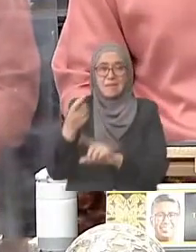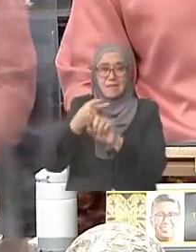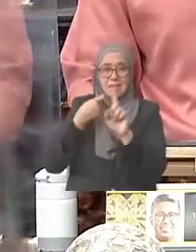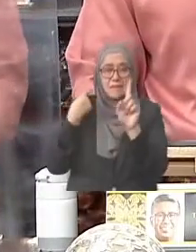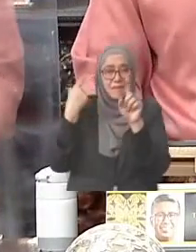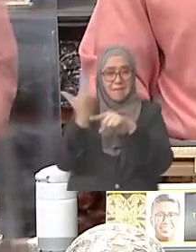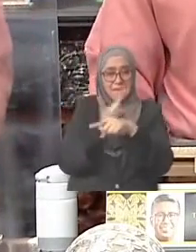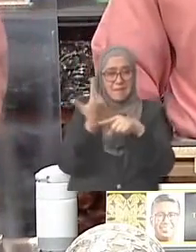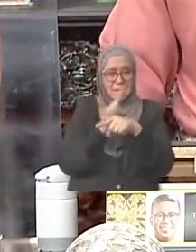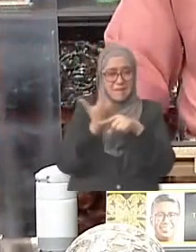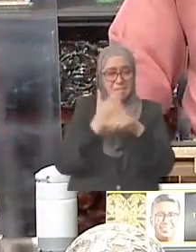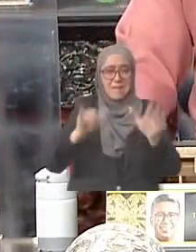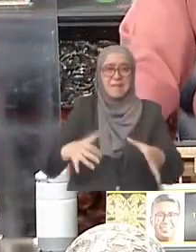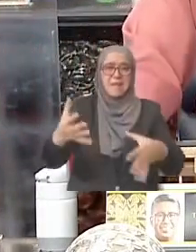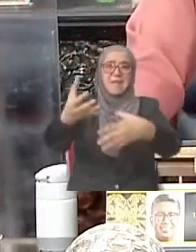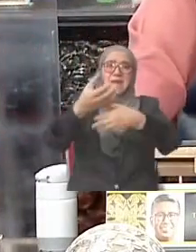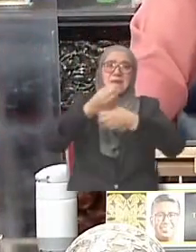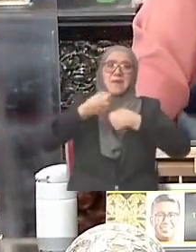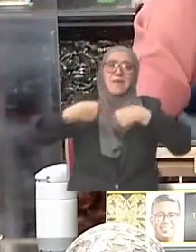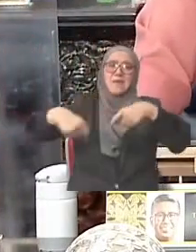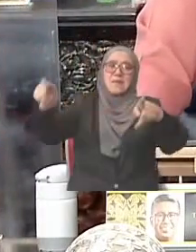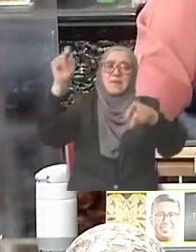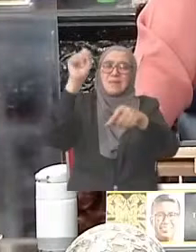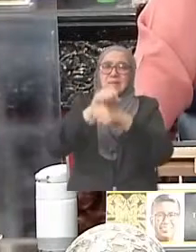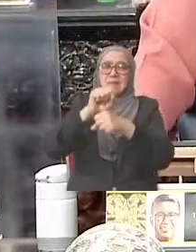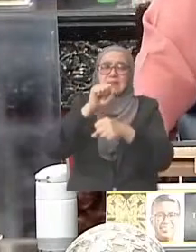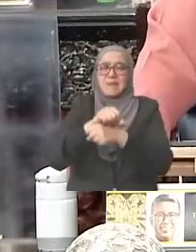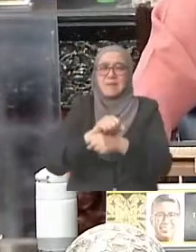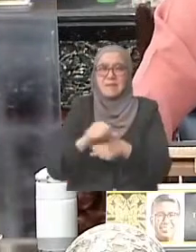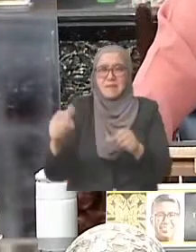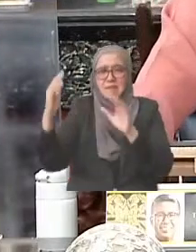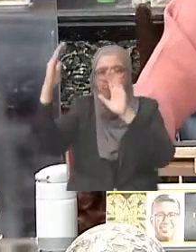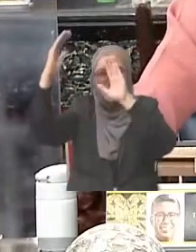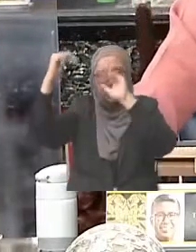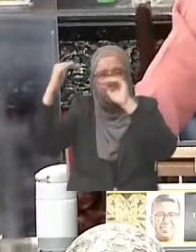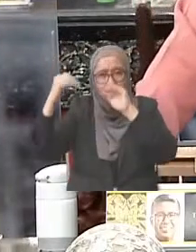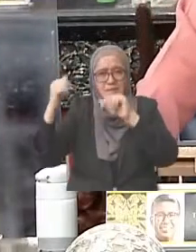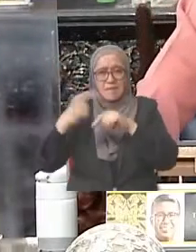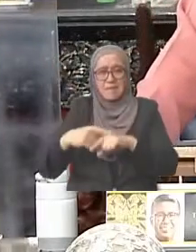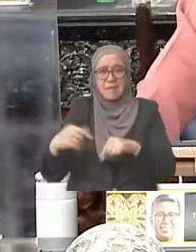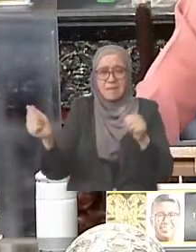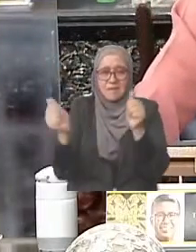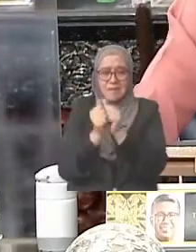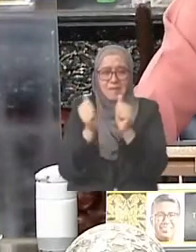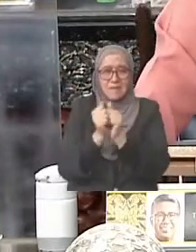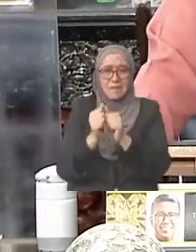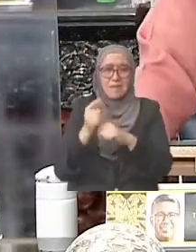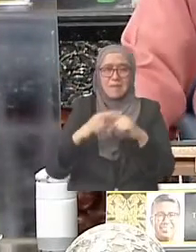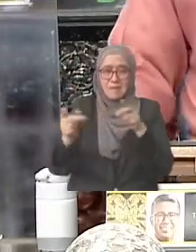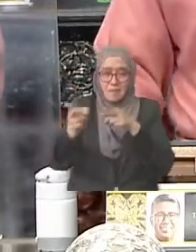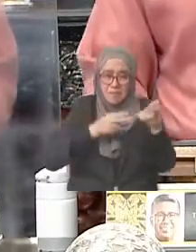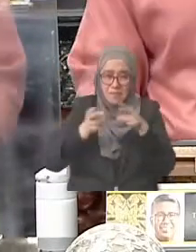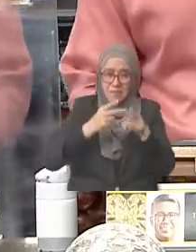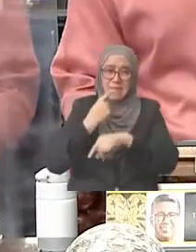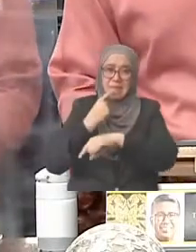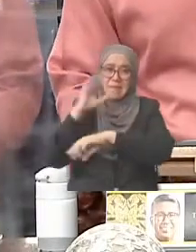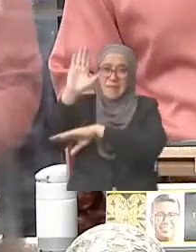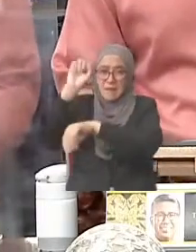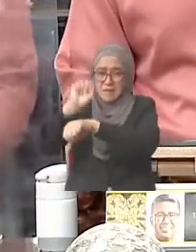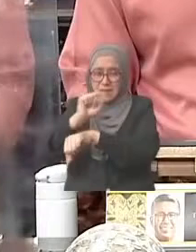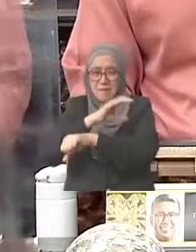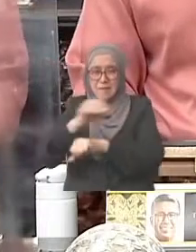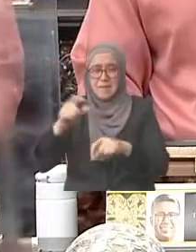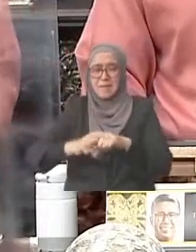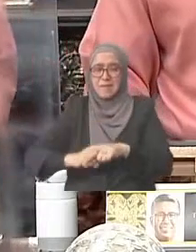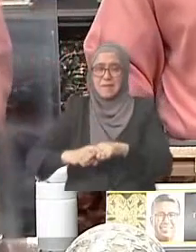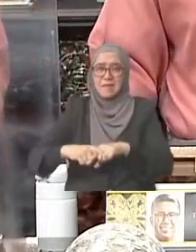peluang pendapatan pekerjaan diharapkan melalui pelaksanaan ini setiap jamin kerja setelah pemulihan ekonomi dapat